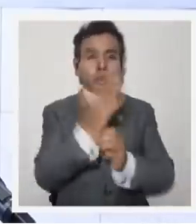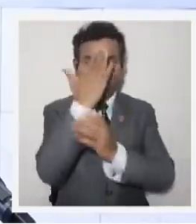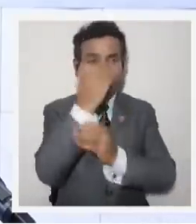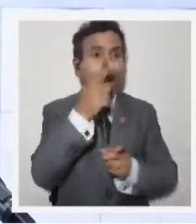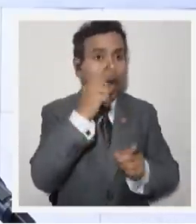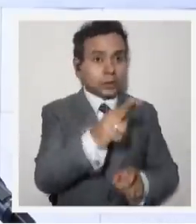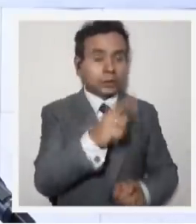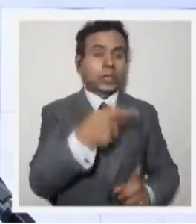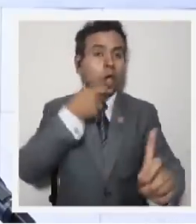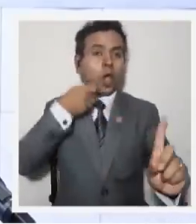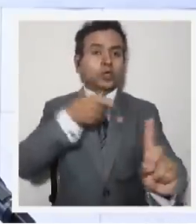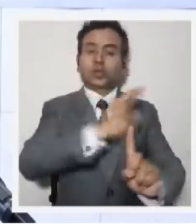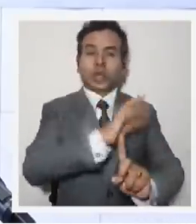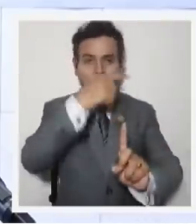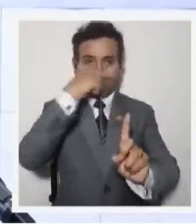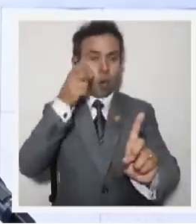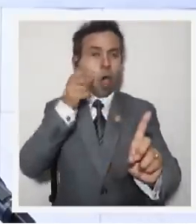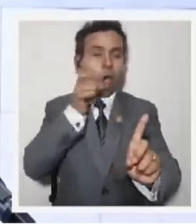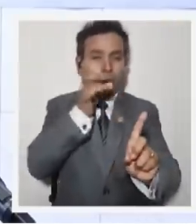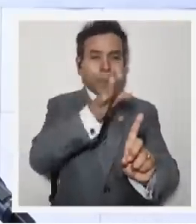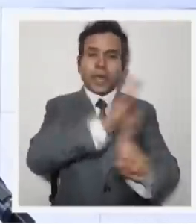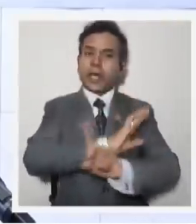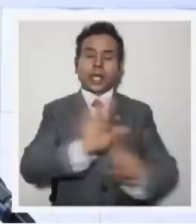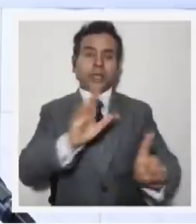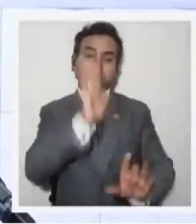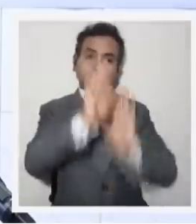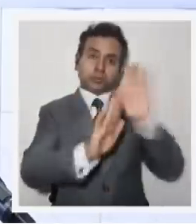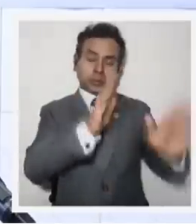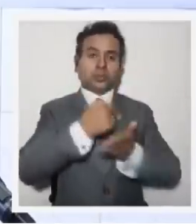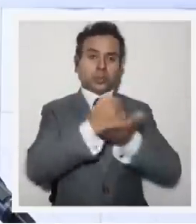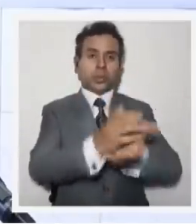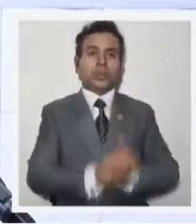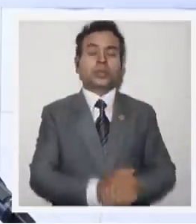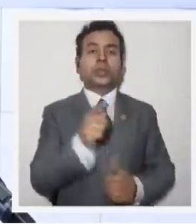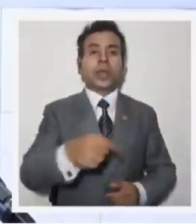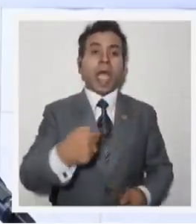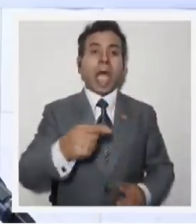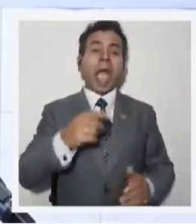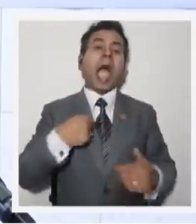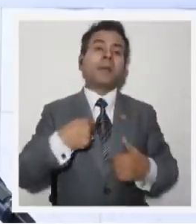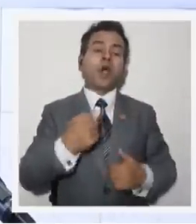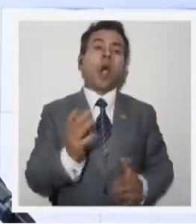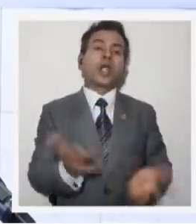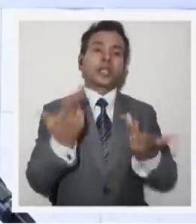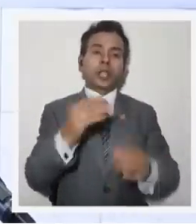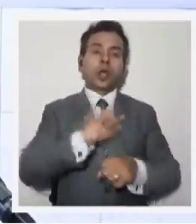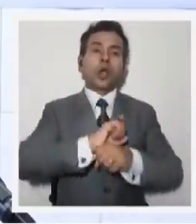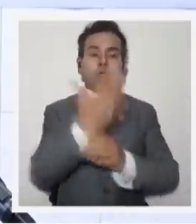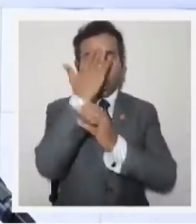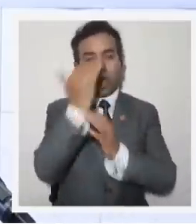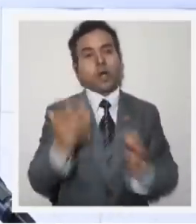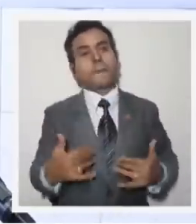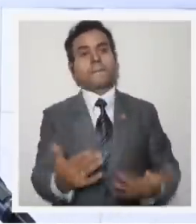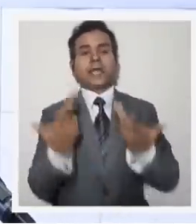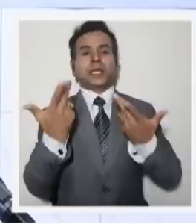যেন আমরা সহমর্মিতা বজায় রাখি, কারণ আমরা সবাই মিলেই বাংলাদেশ, একা আমি বাংলাদেশে ভালো থাকতে পারি না। আমি আজকে সুস্থ